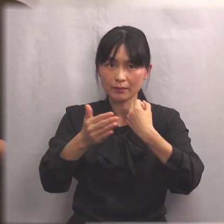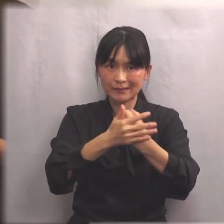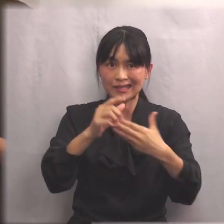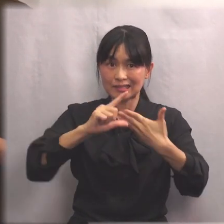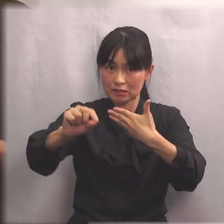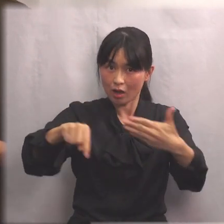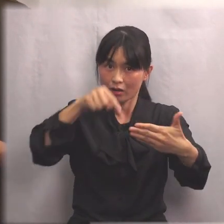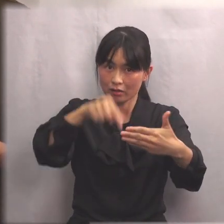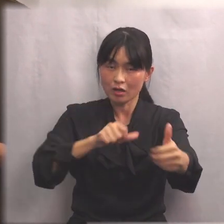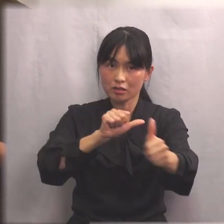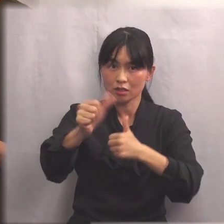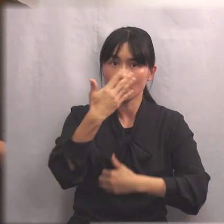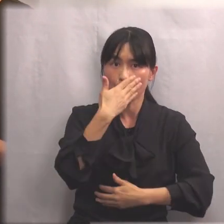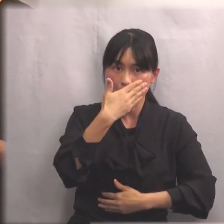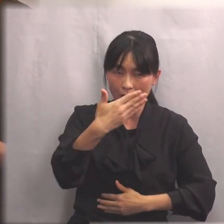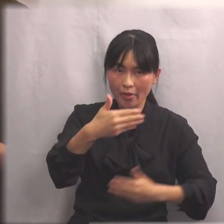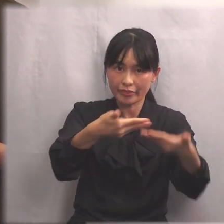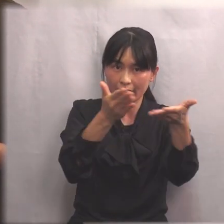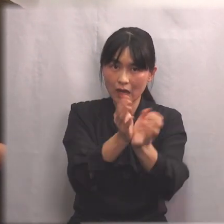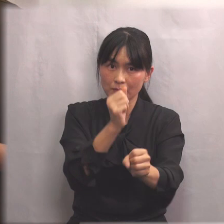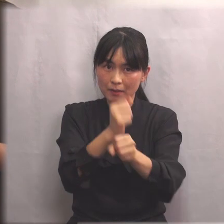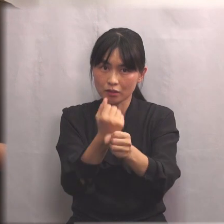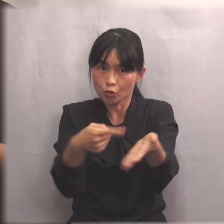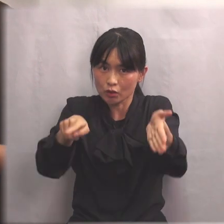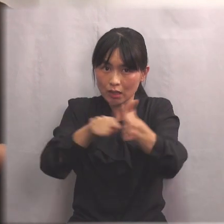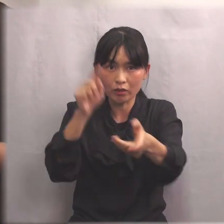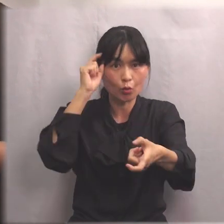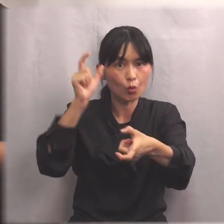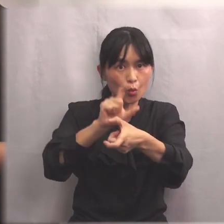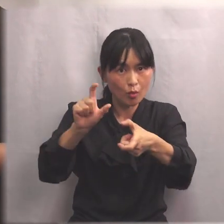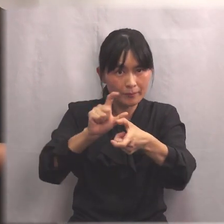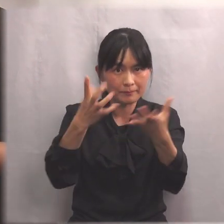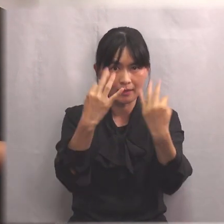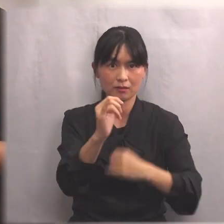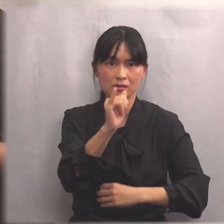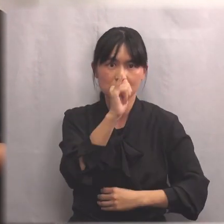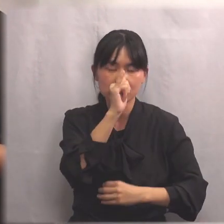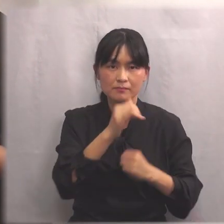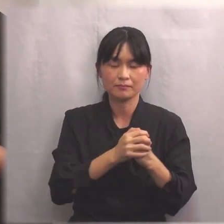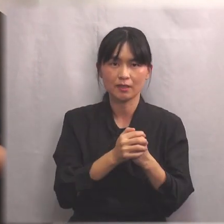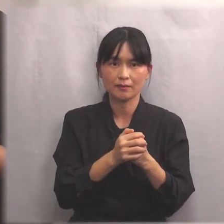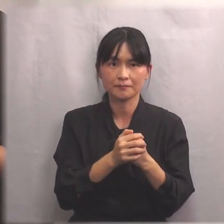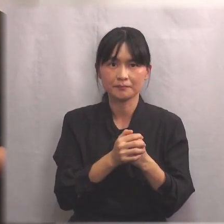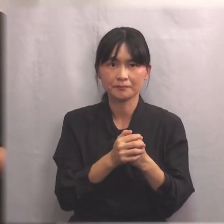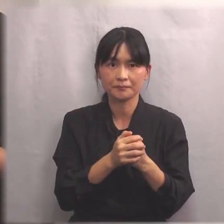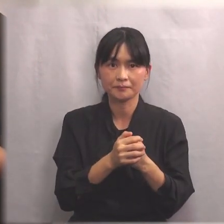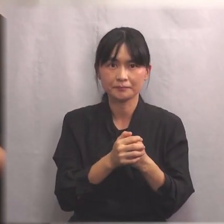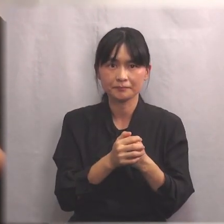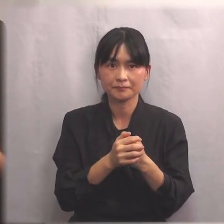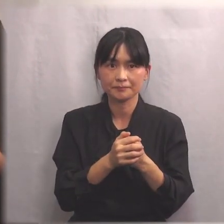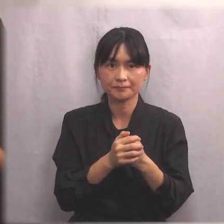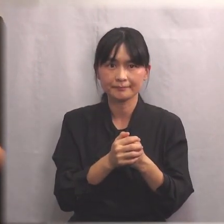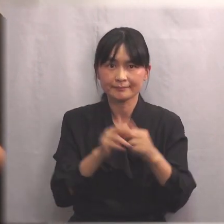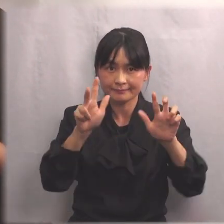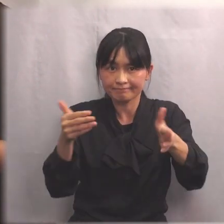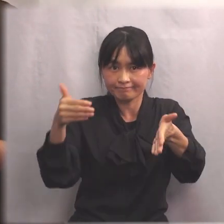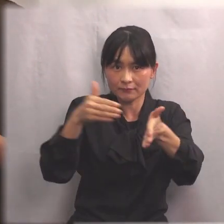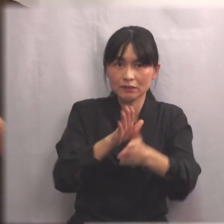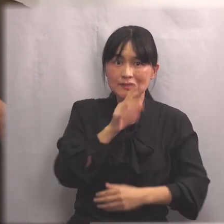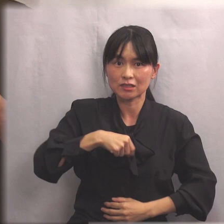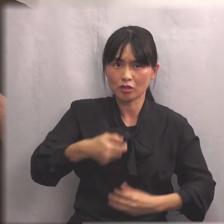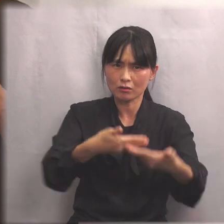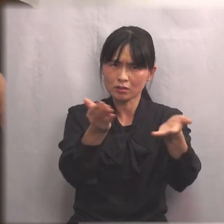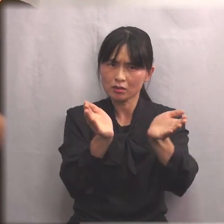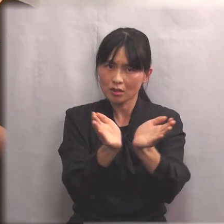어떻게 지역에서 승리하는 정의당을 만들 수 있을 것인가에 대한 고민이 혁신위원회는 매우 깊었습니다.